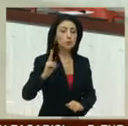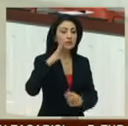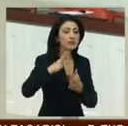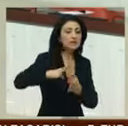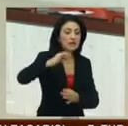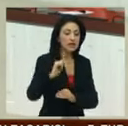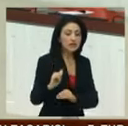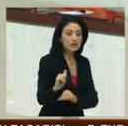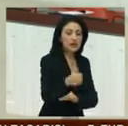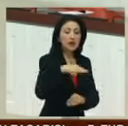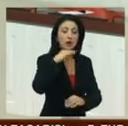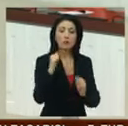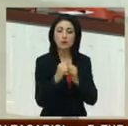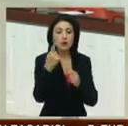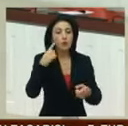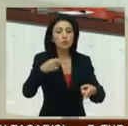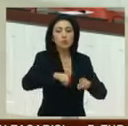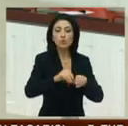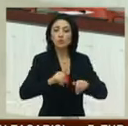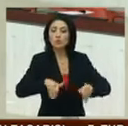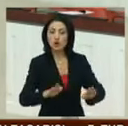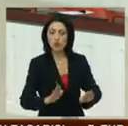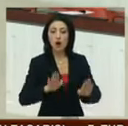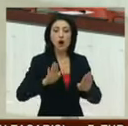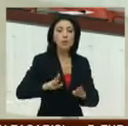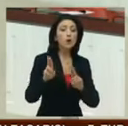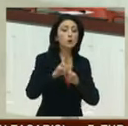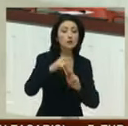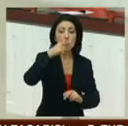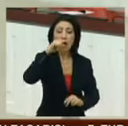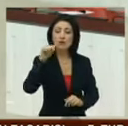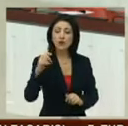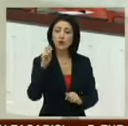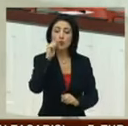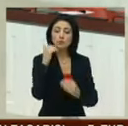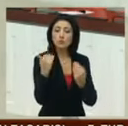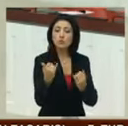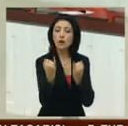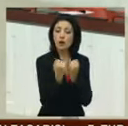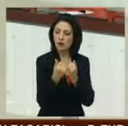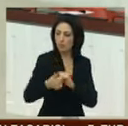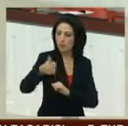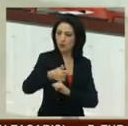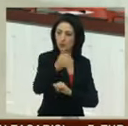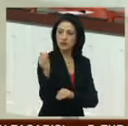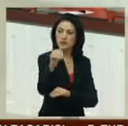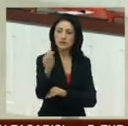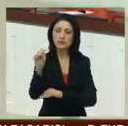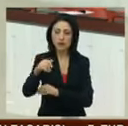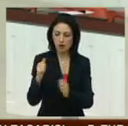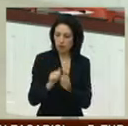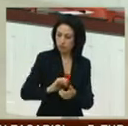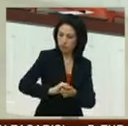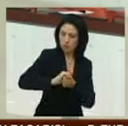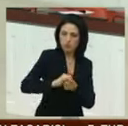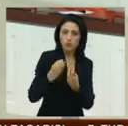insanlık değerlerinde AB ile buluşamıyor. Ama Kuzey Afrika'da Müslüman kardeşleri iktidara getirirken aralarından su